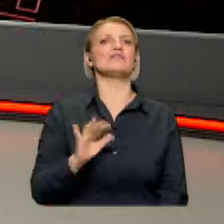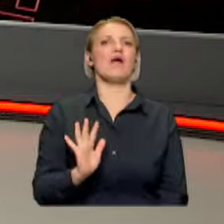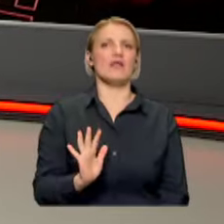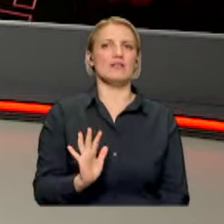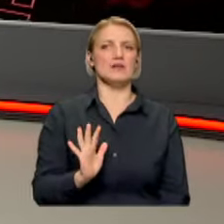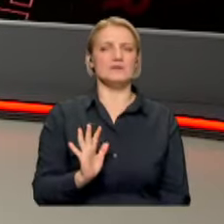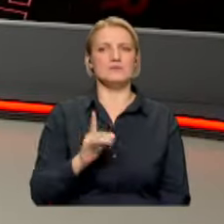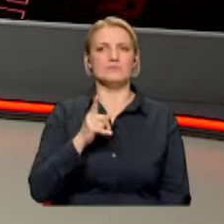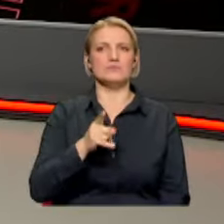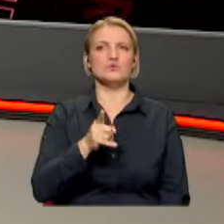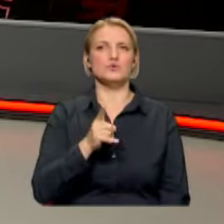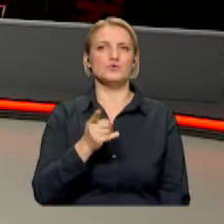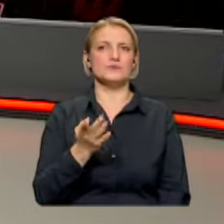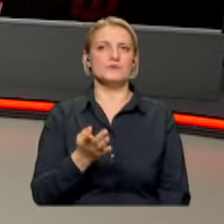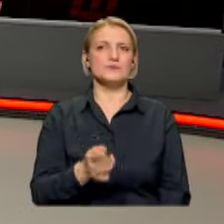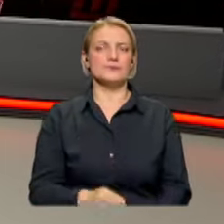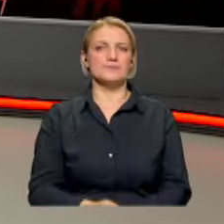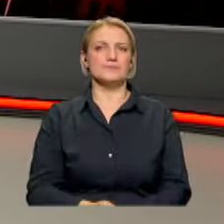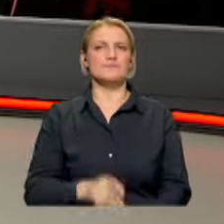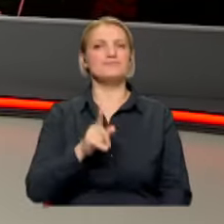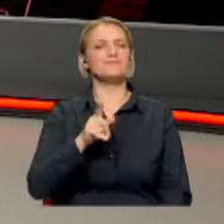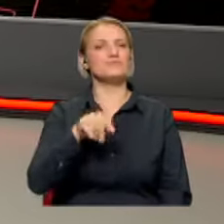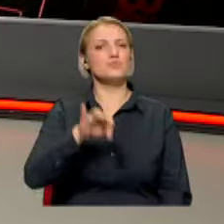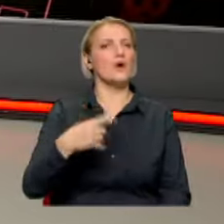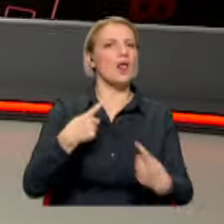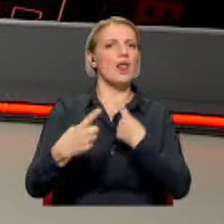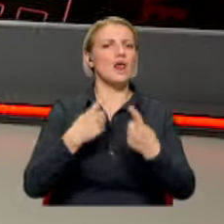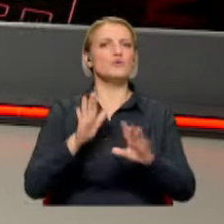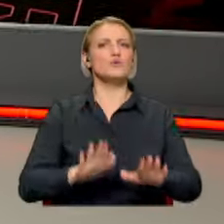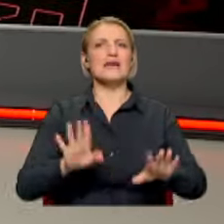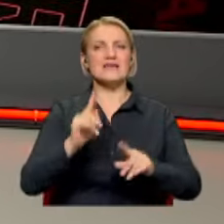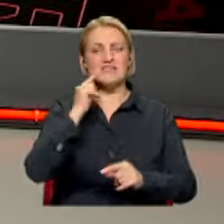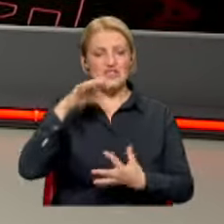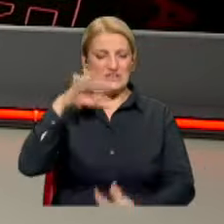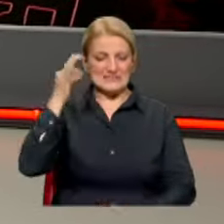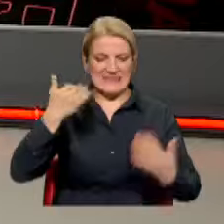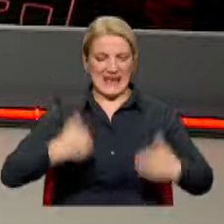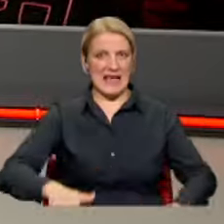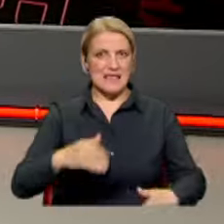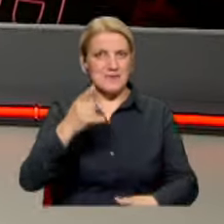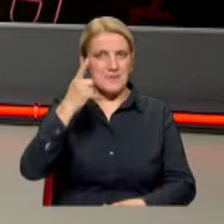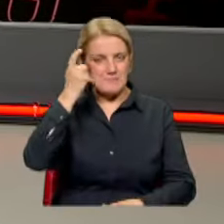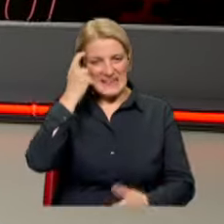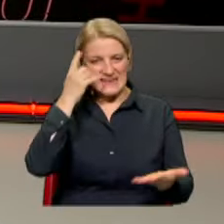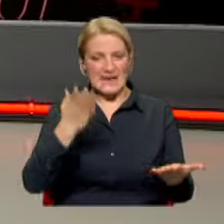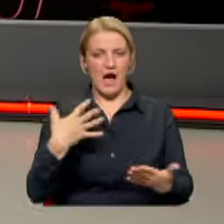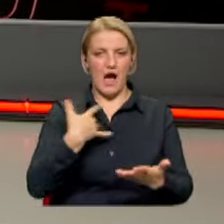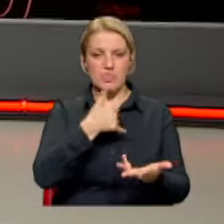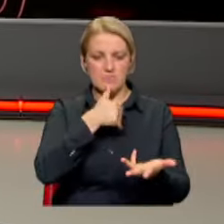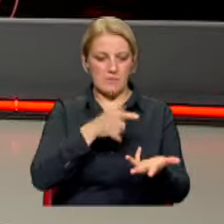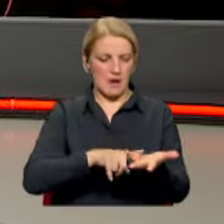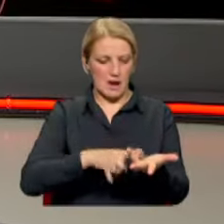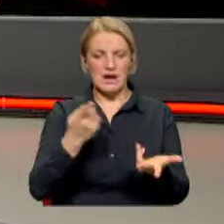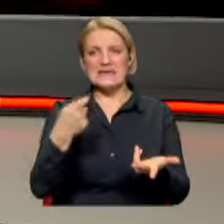bunu şeyde tutup durmayın gündemde kişisel veri dediğiniz şeyin güncelliği var anne baba adınız mı